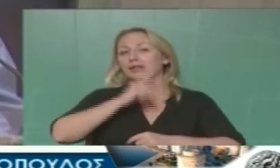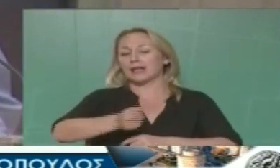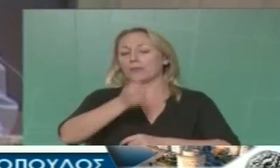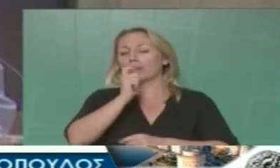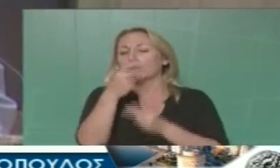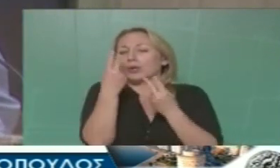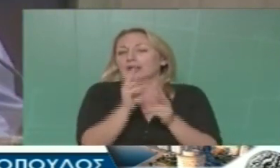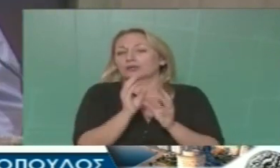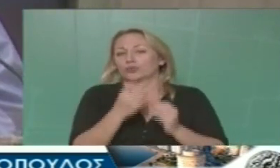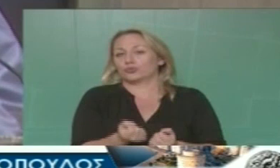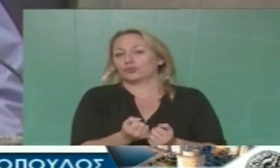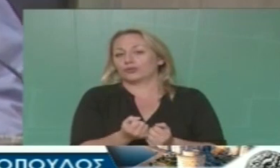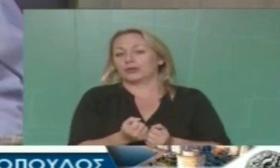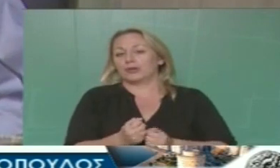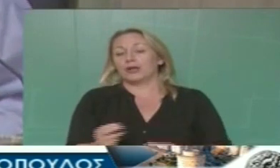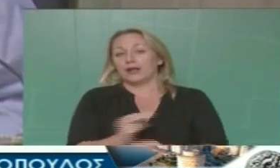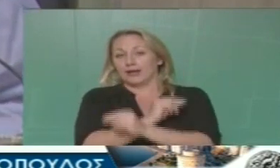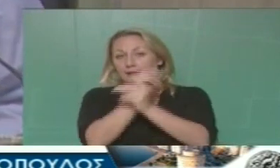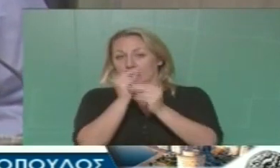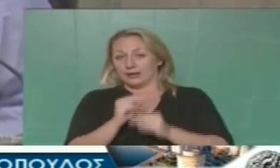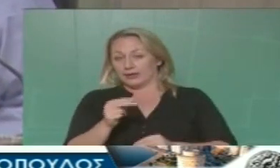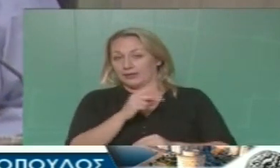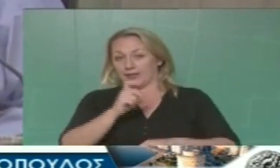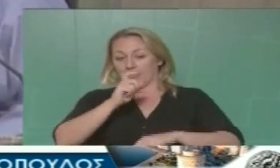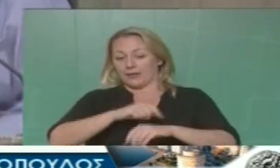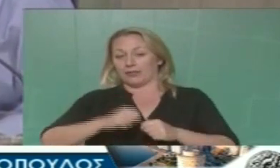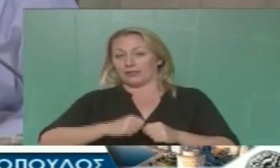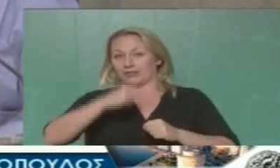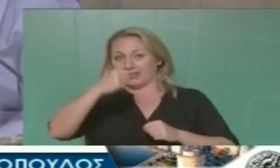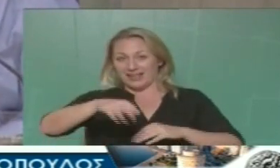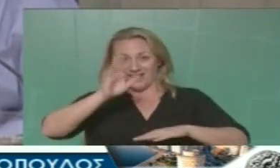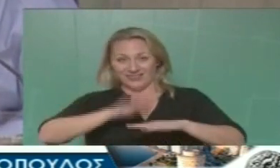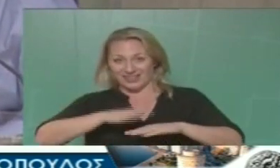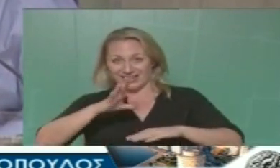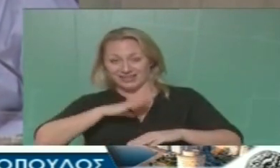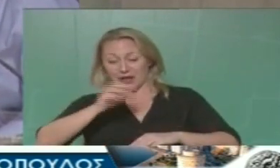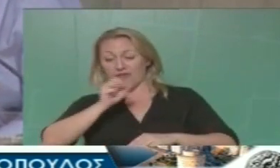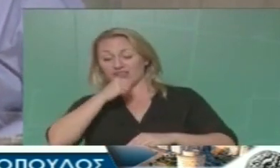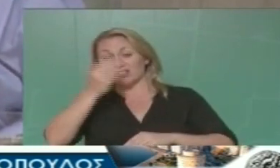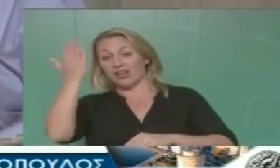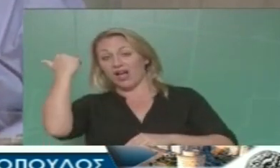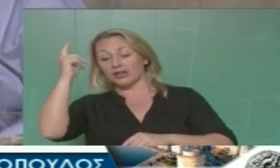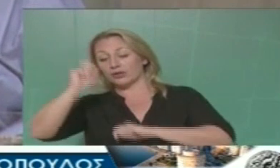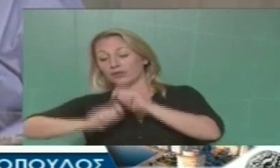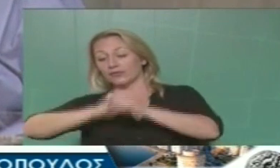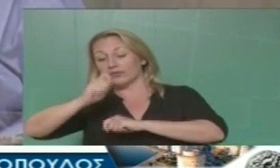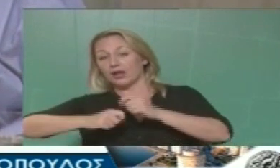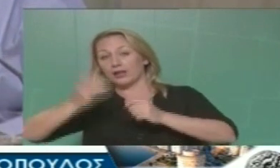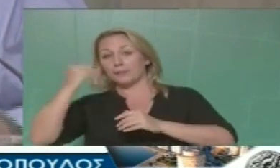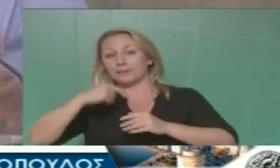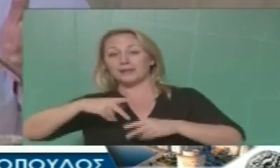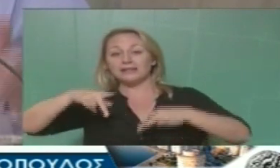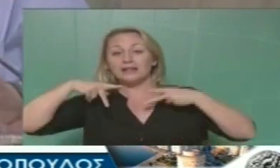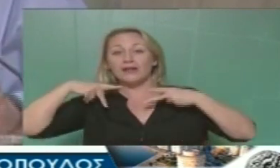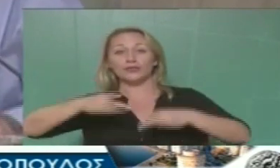πολιτικές? Για όλη λοιπόν την ιστορία με την καθυστέρηση του μετρό, δεν φταίνουν ούτε οι μάστορες του Βυζαντίου ή άλλων ιστορικών περιόδων που